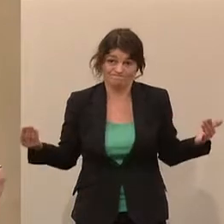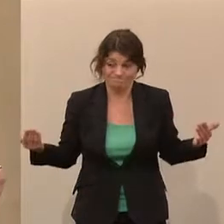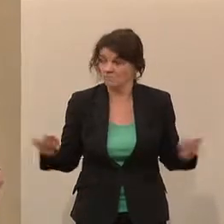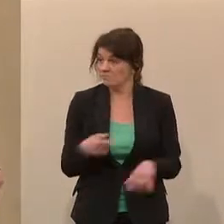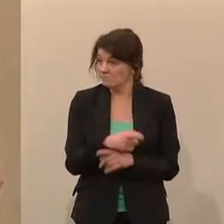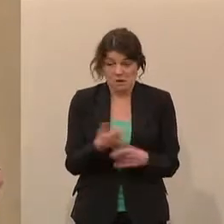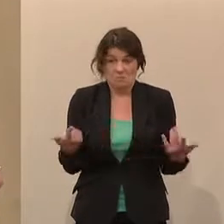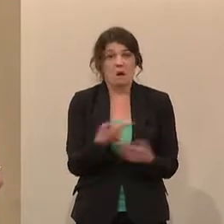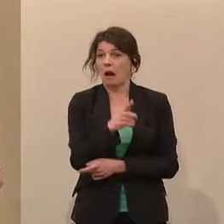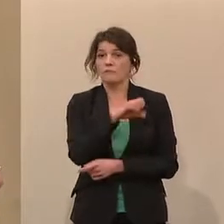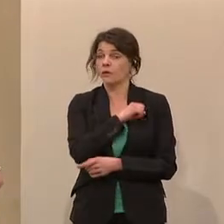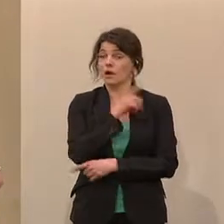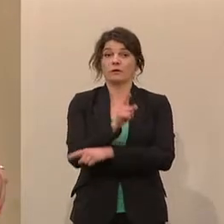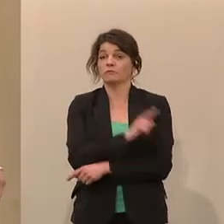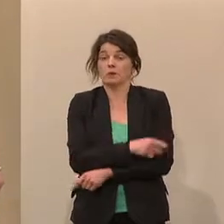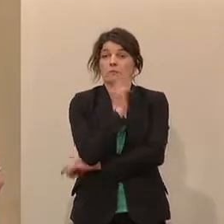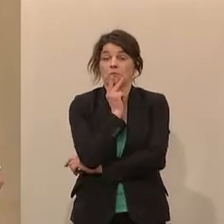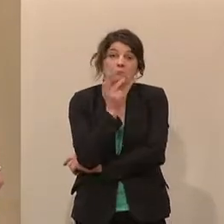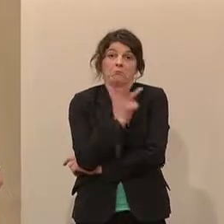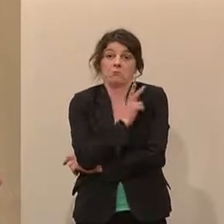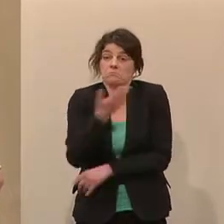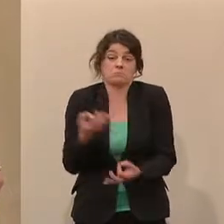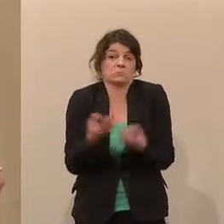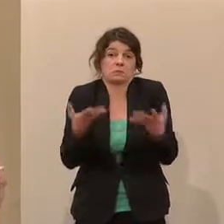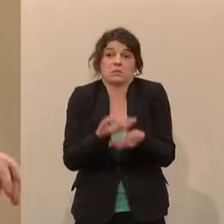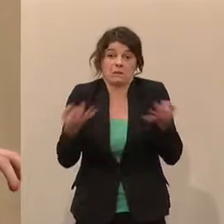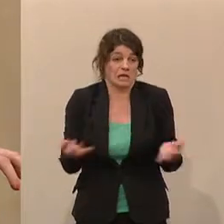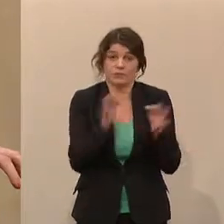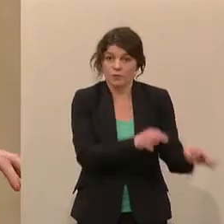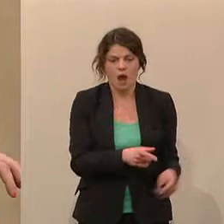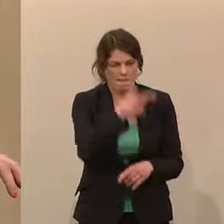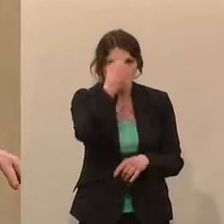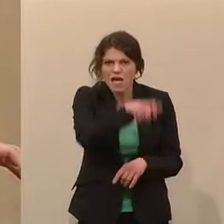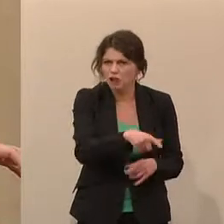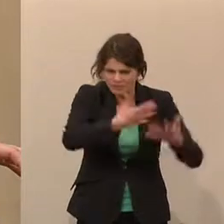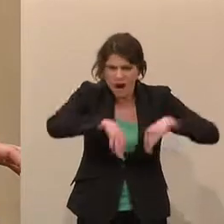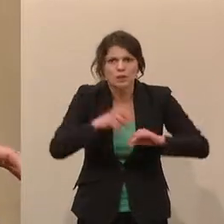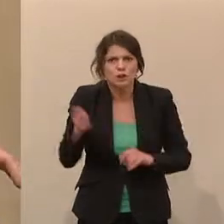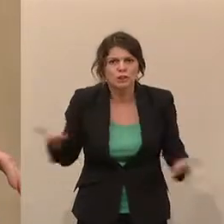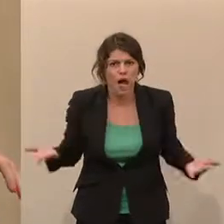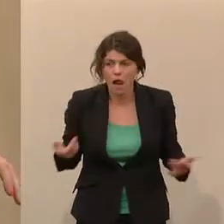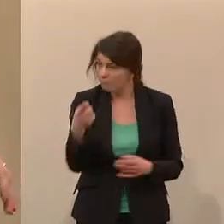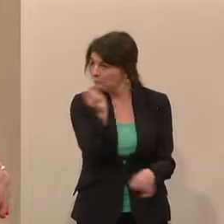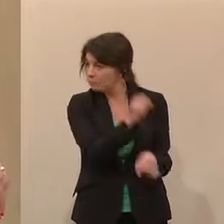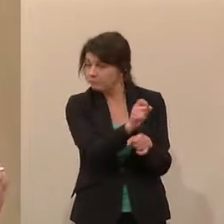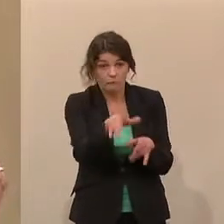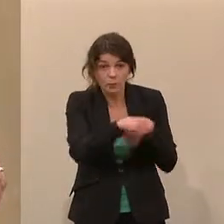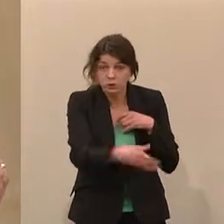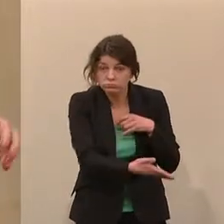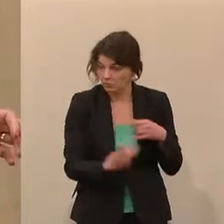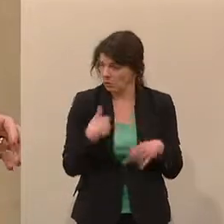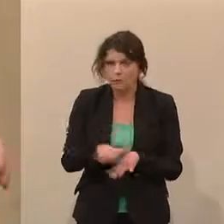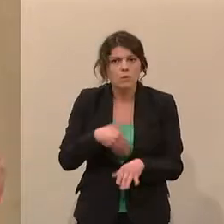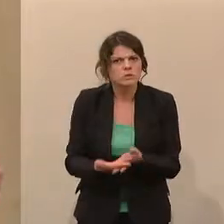haben nichts davon ist schon einfach durch die finger die menschen ihre familien schicksal und sage ihnen irgendwie egal so scheint es mir